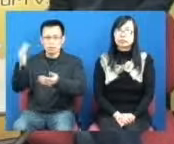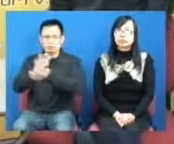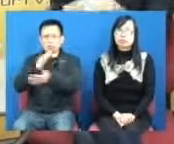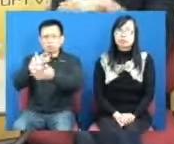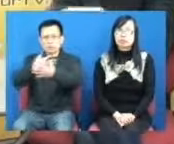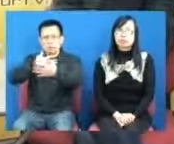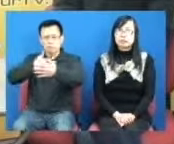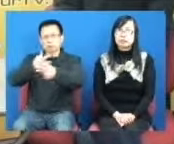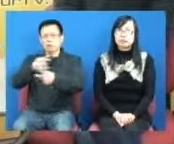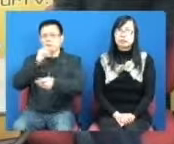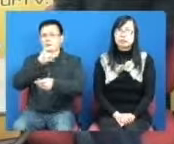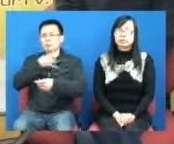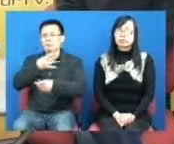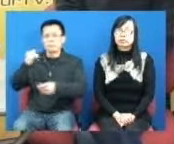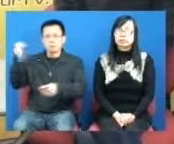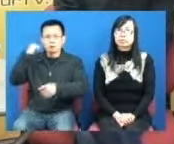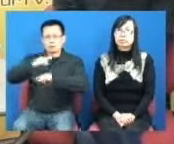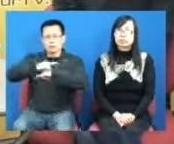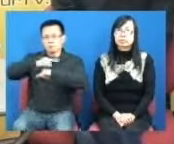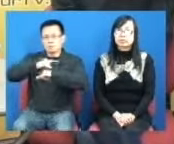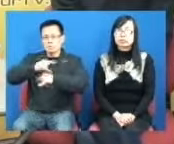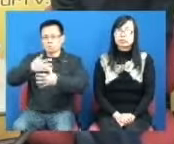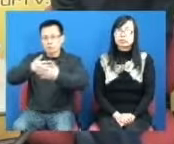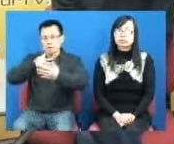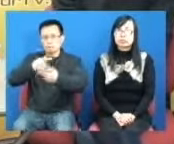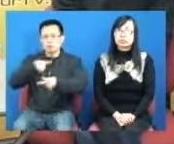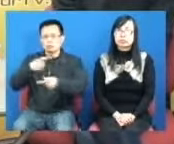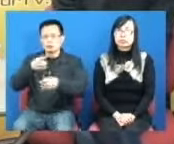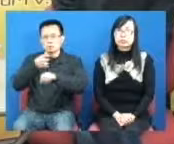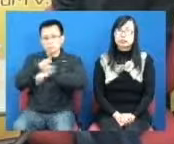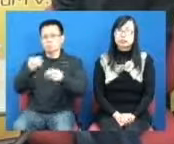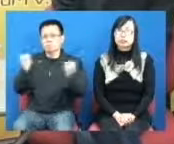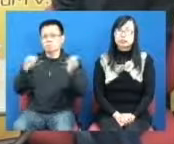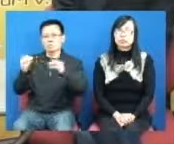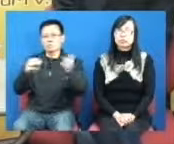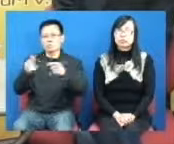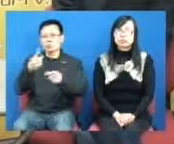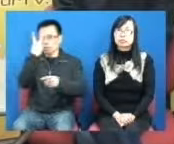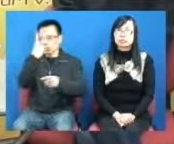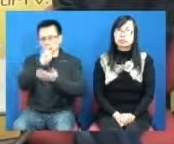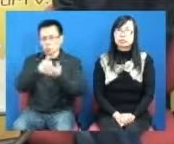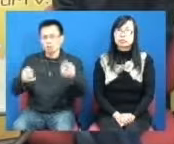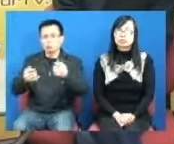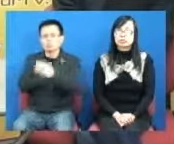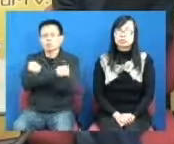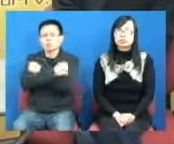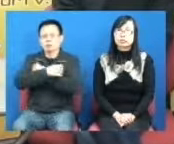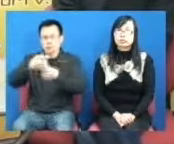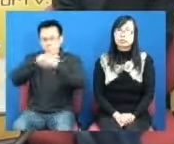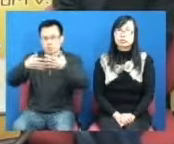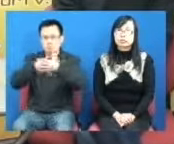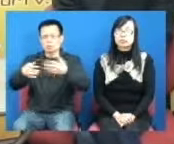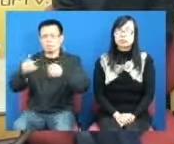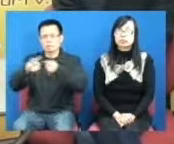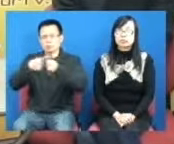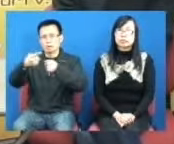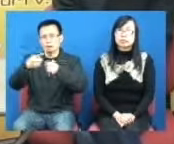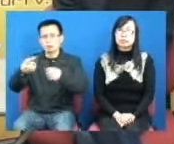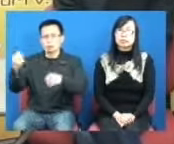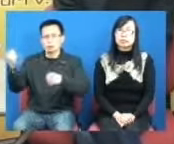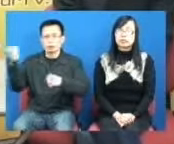當時未有強積金的時候社會應該討論兩種的退休制度一個就是現在強積金